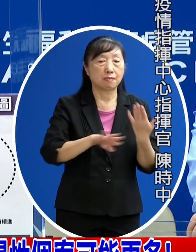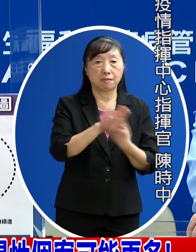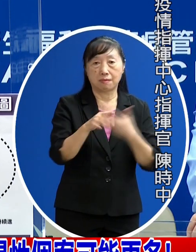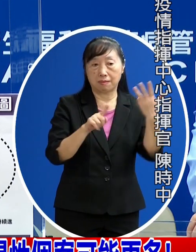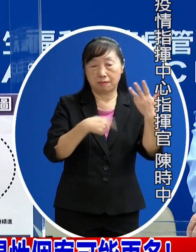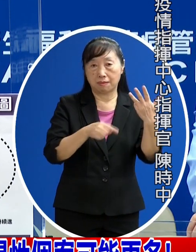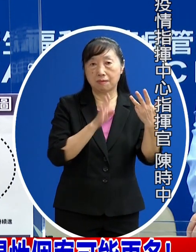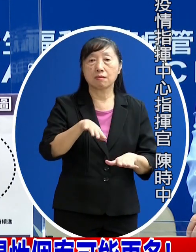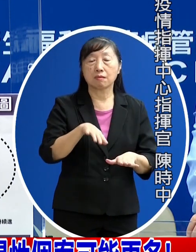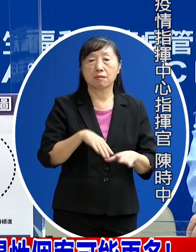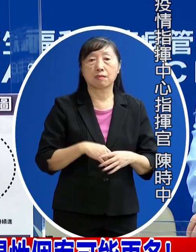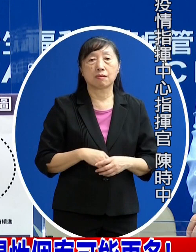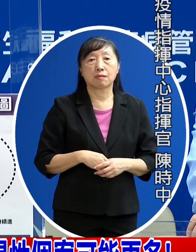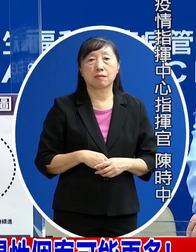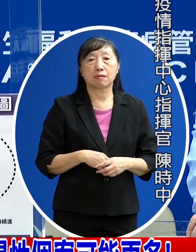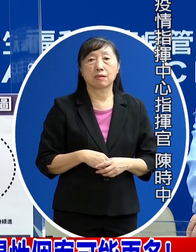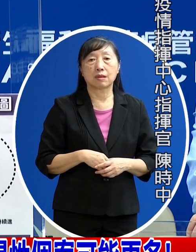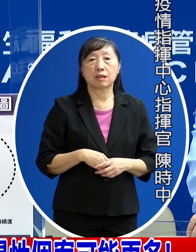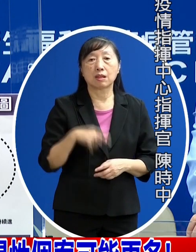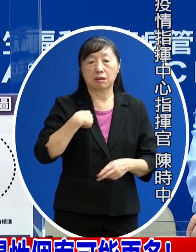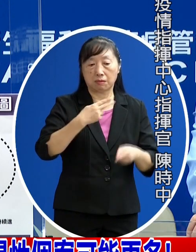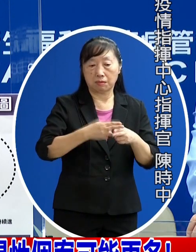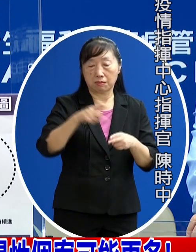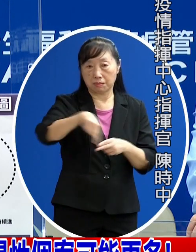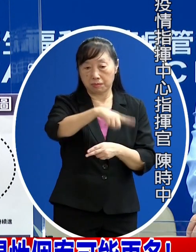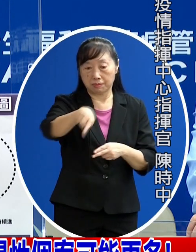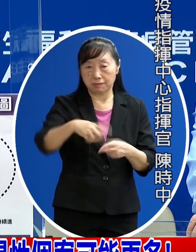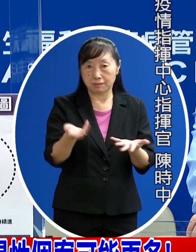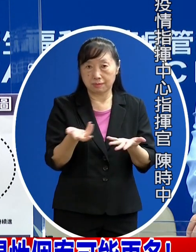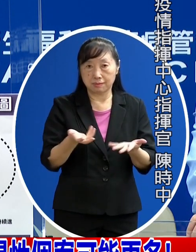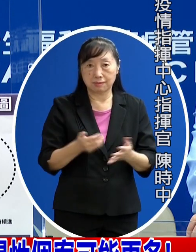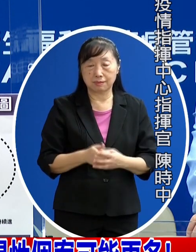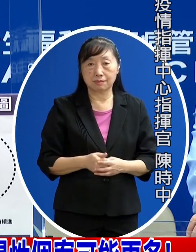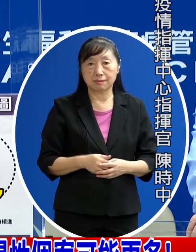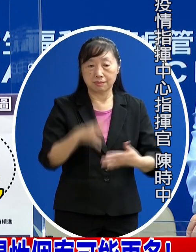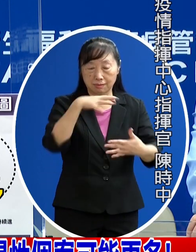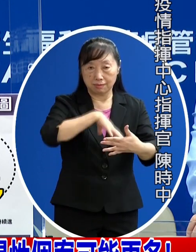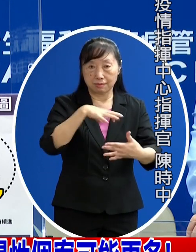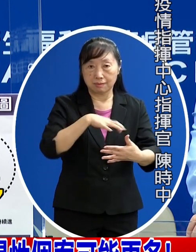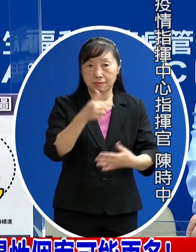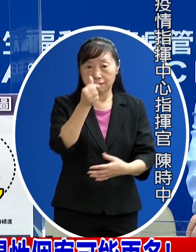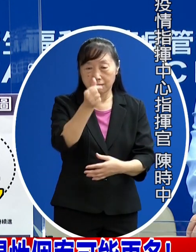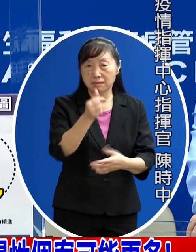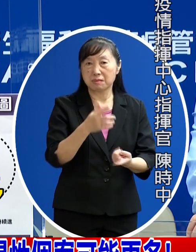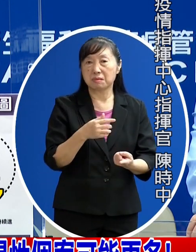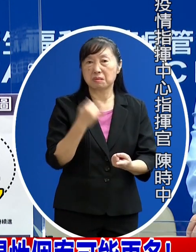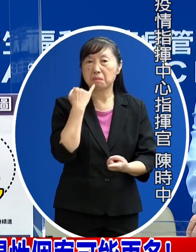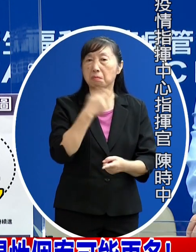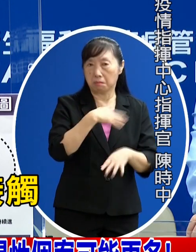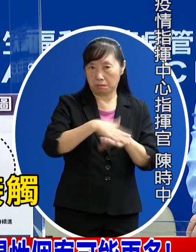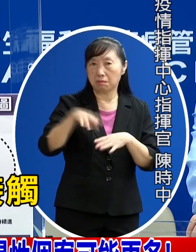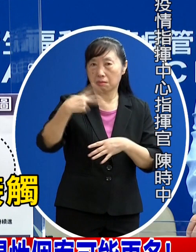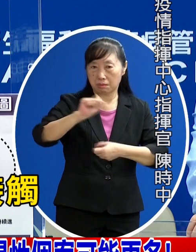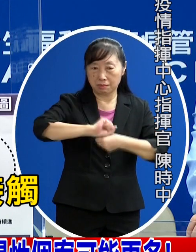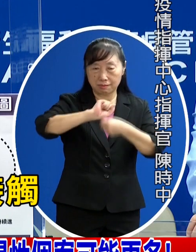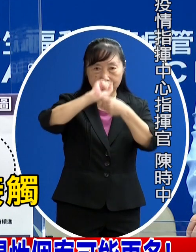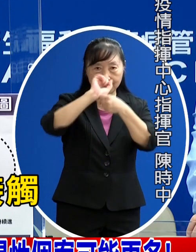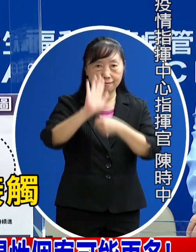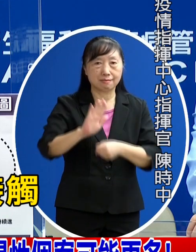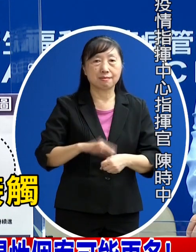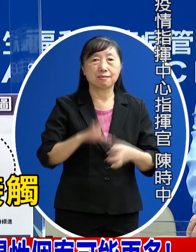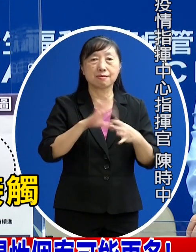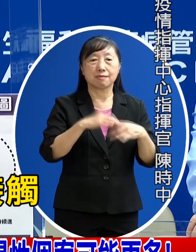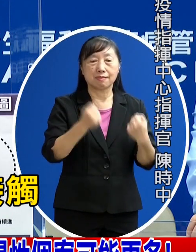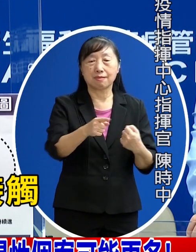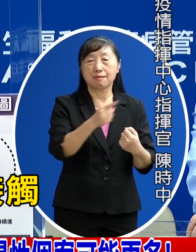8位是小朋友。那我相信这个案子可能这个里面阳性的案子可能会更多，因为在幼儿